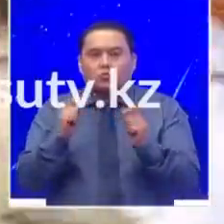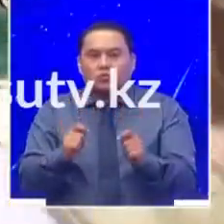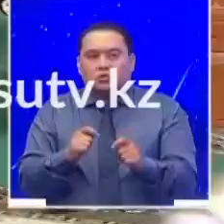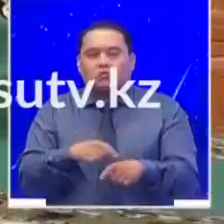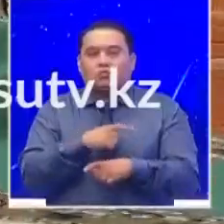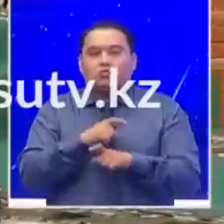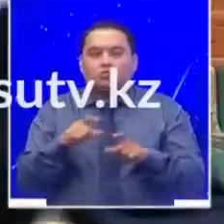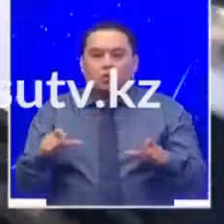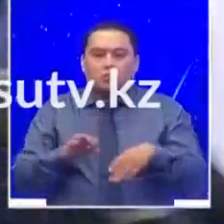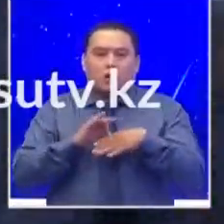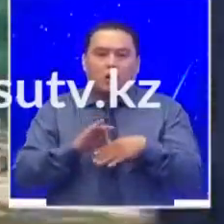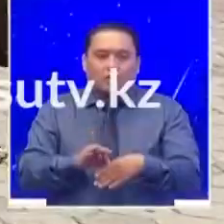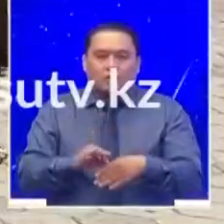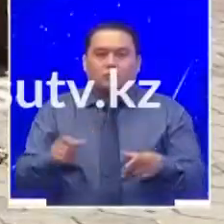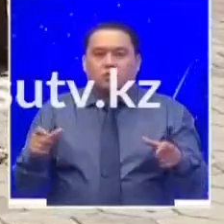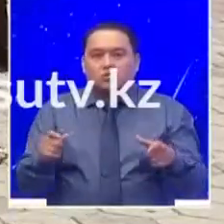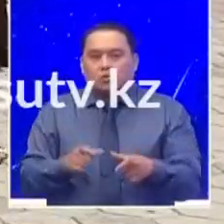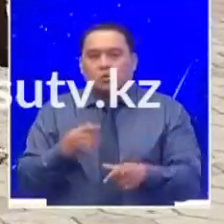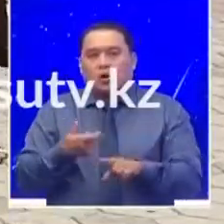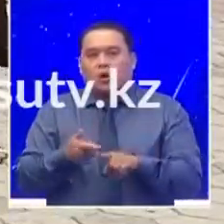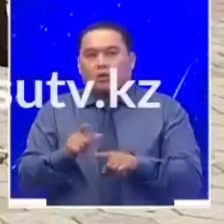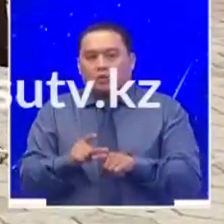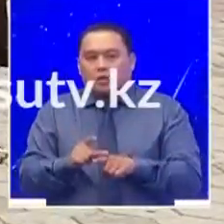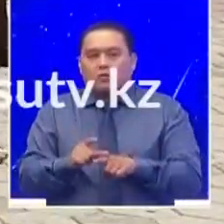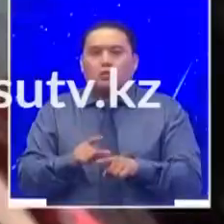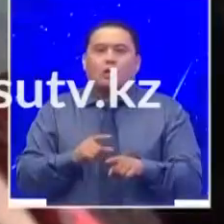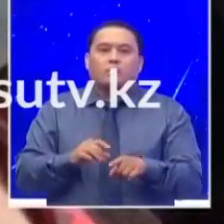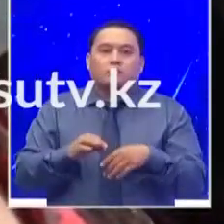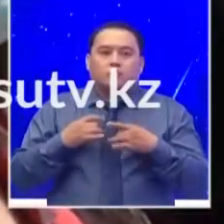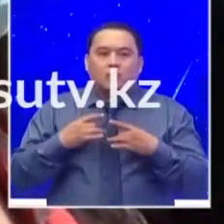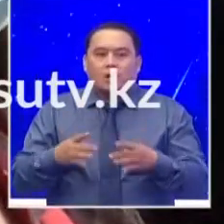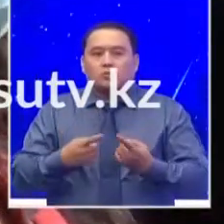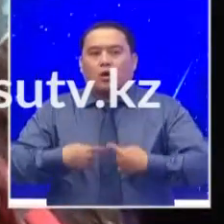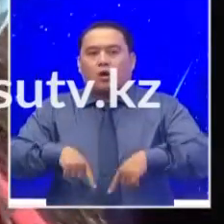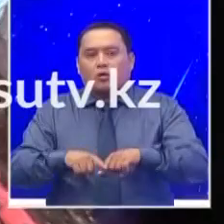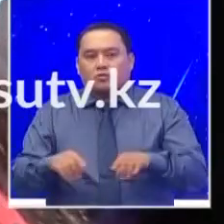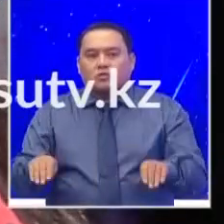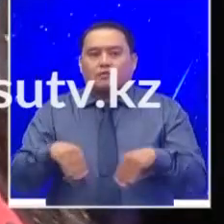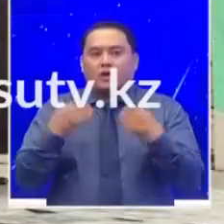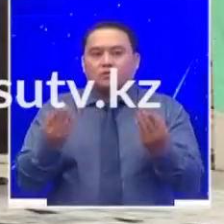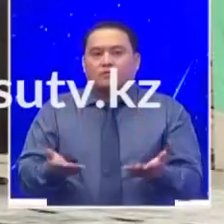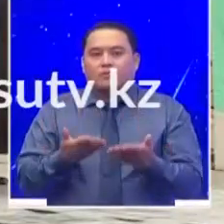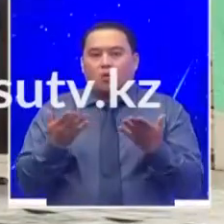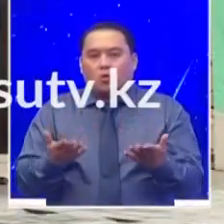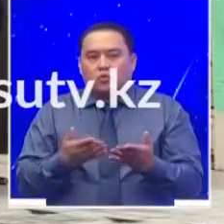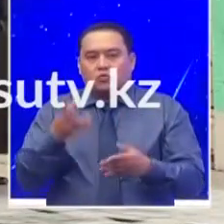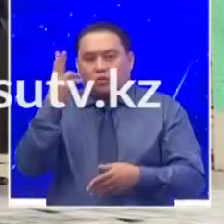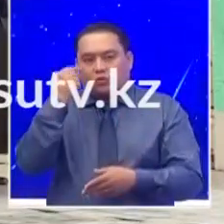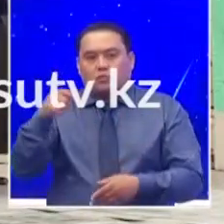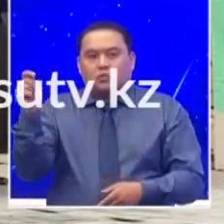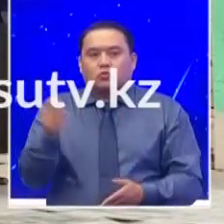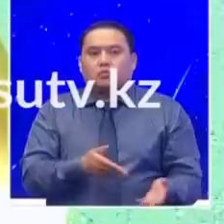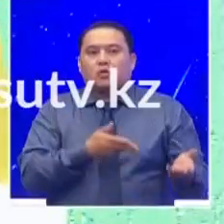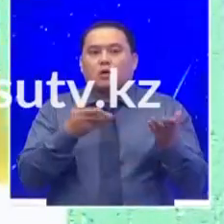школ также проходит в период пандемии. Поэтому и на этот раз праздник организован на свежем воздухе с минимальным числом